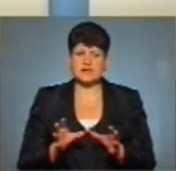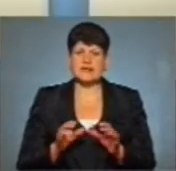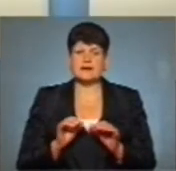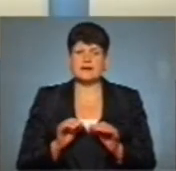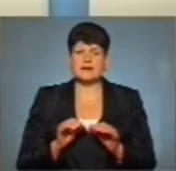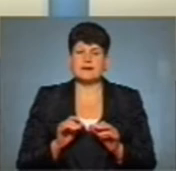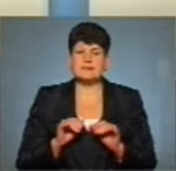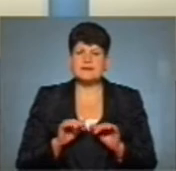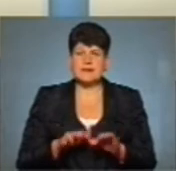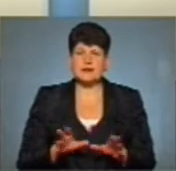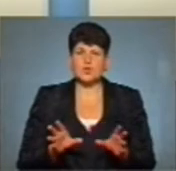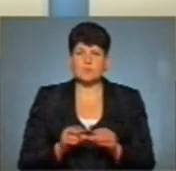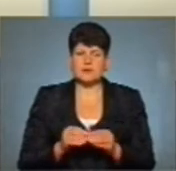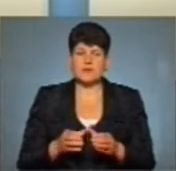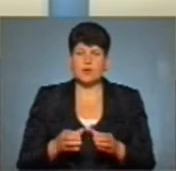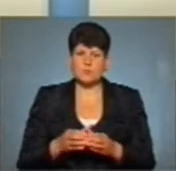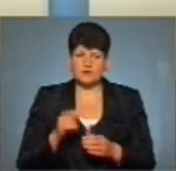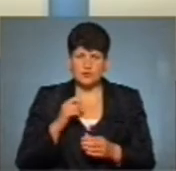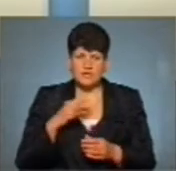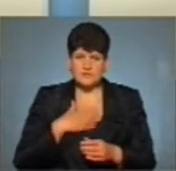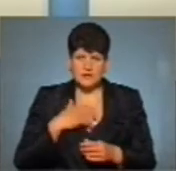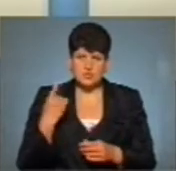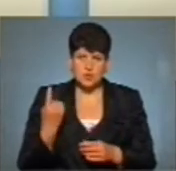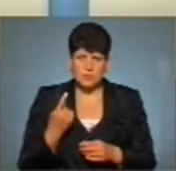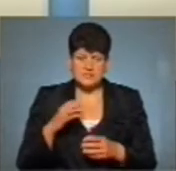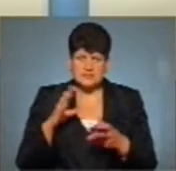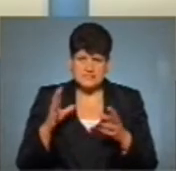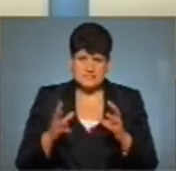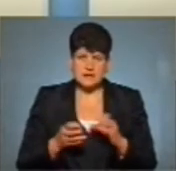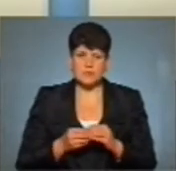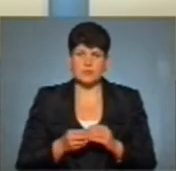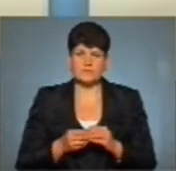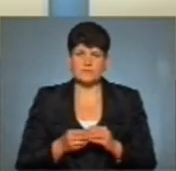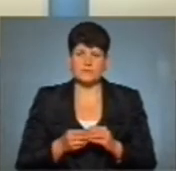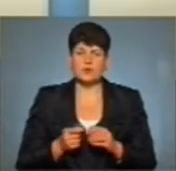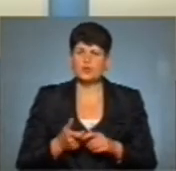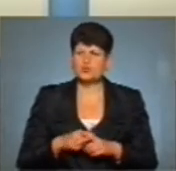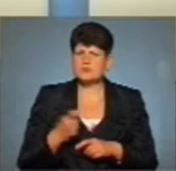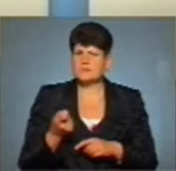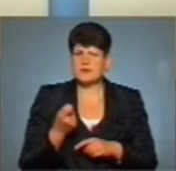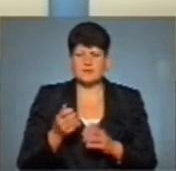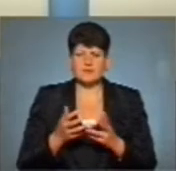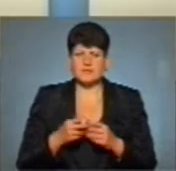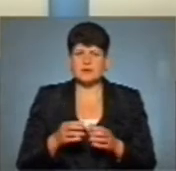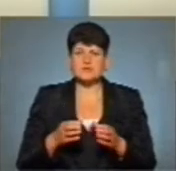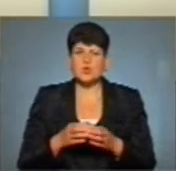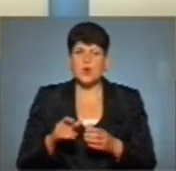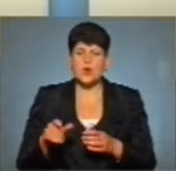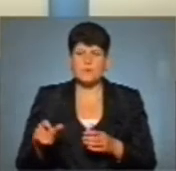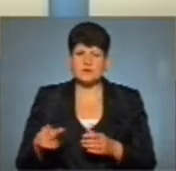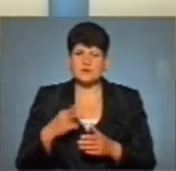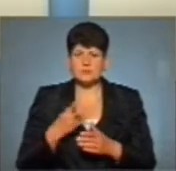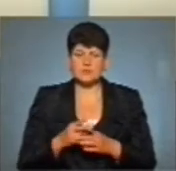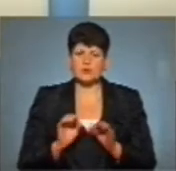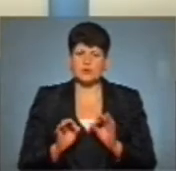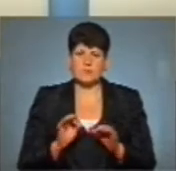в Україні, не тільки в нашій області, а загалом по державі, дуже мала кількість громад з малою чисельністю, які показують